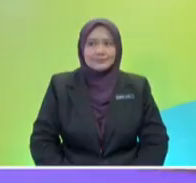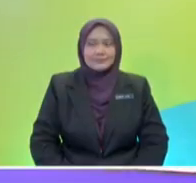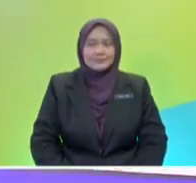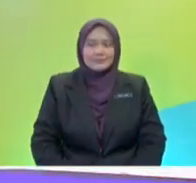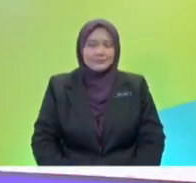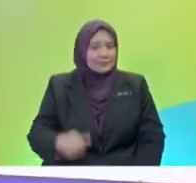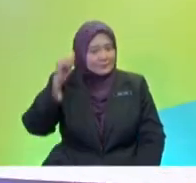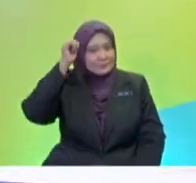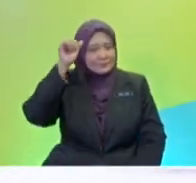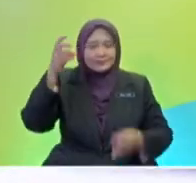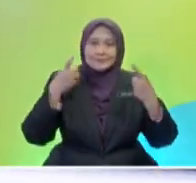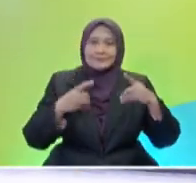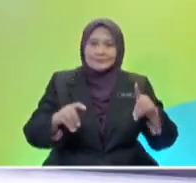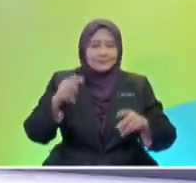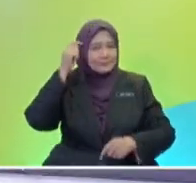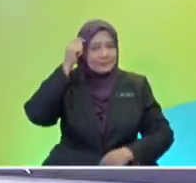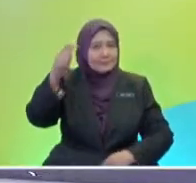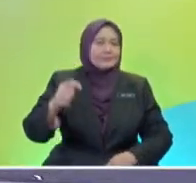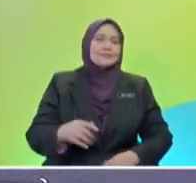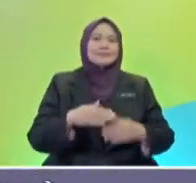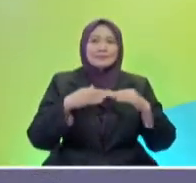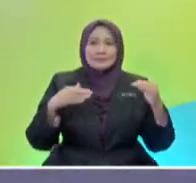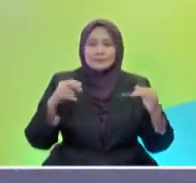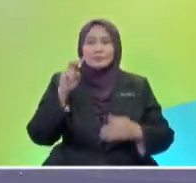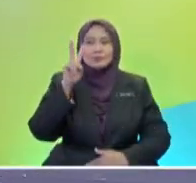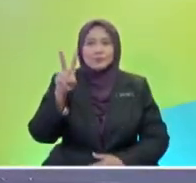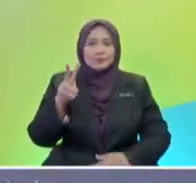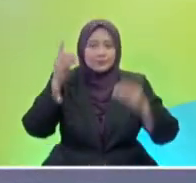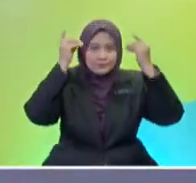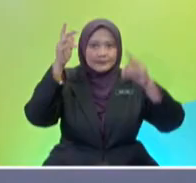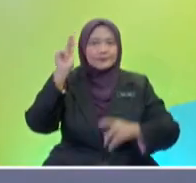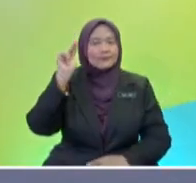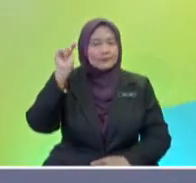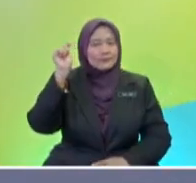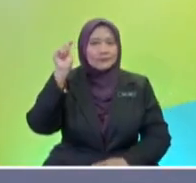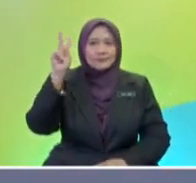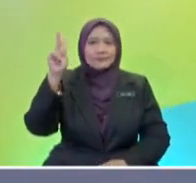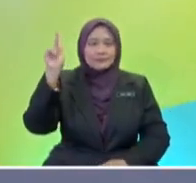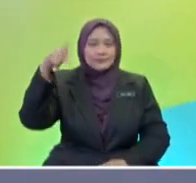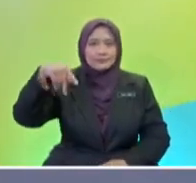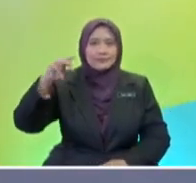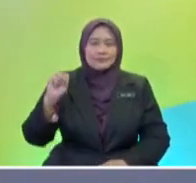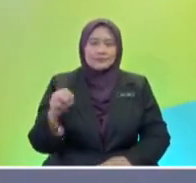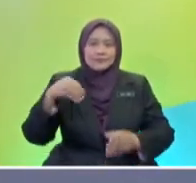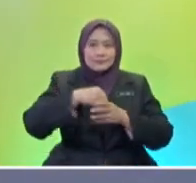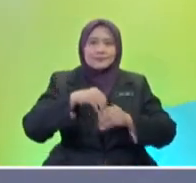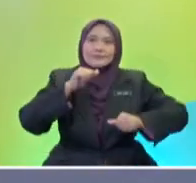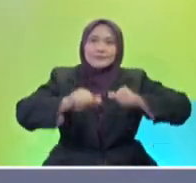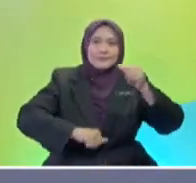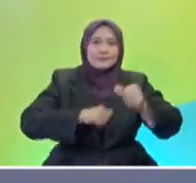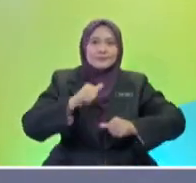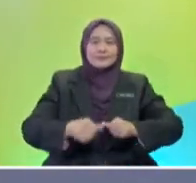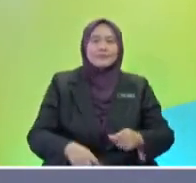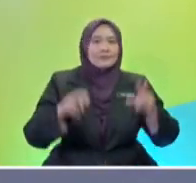anda sedang menonton slot tahap 2 di saluran bidik TV KPM bagi mata pelajaran sains dan kita sedang belajar topik